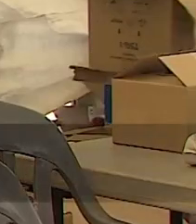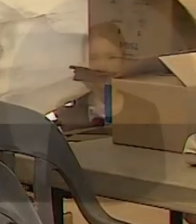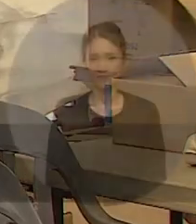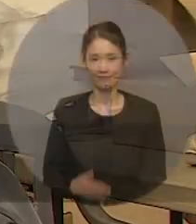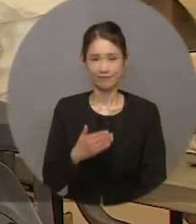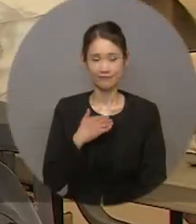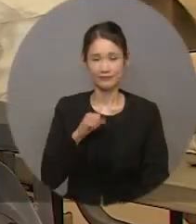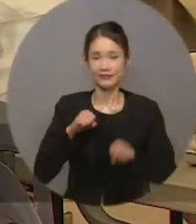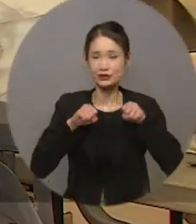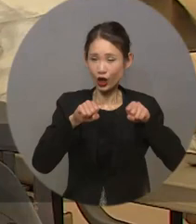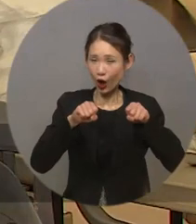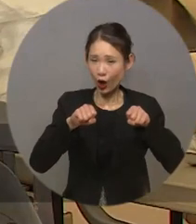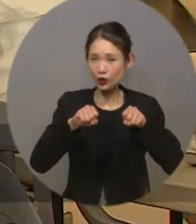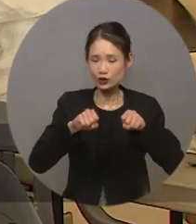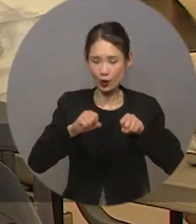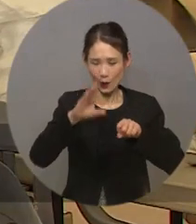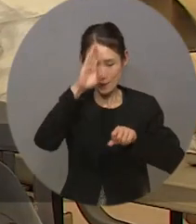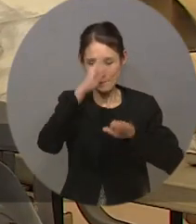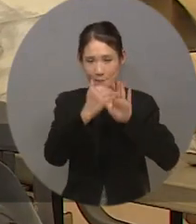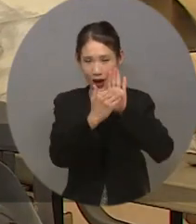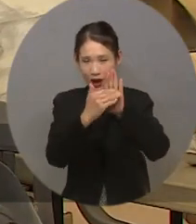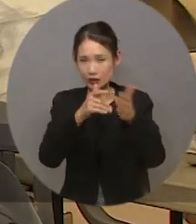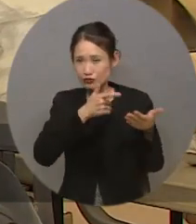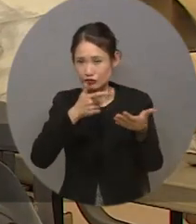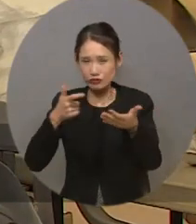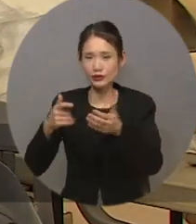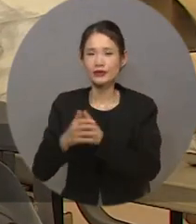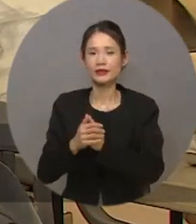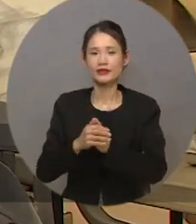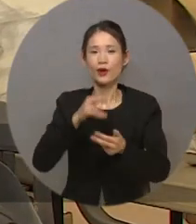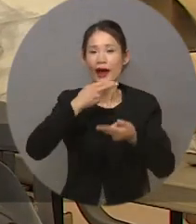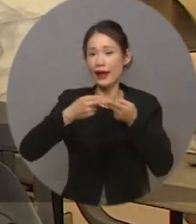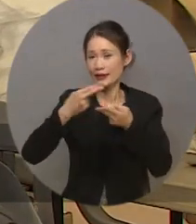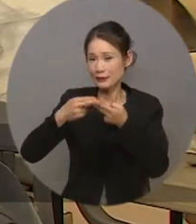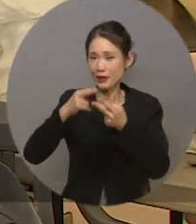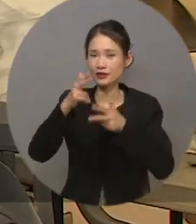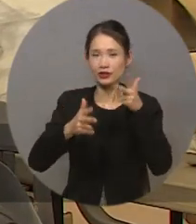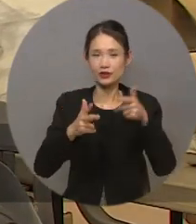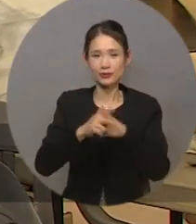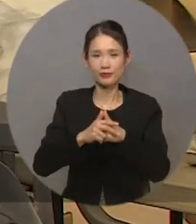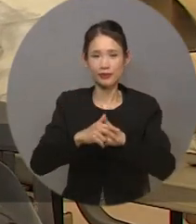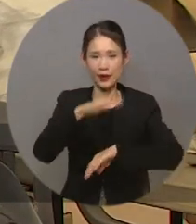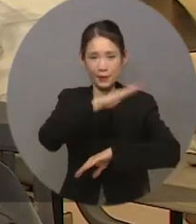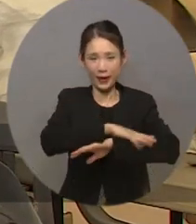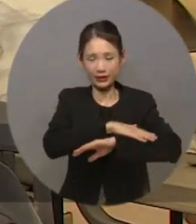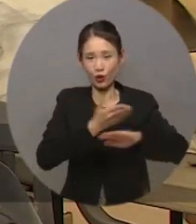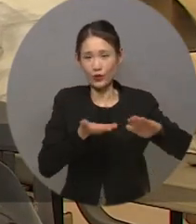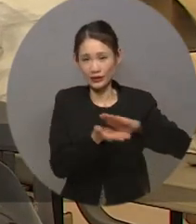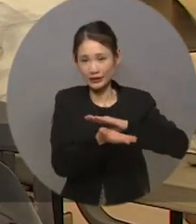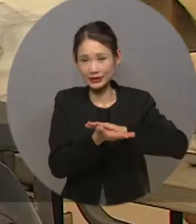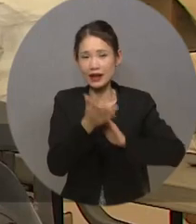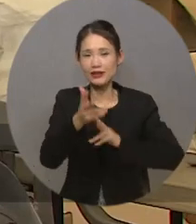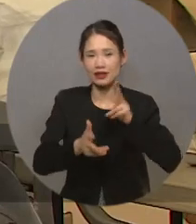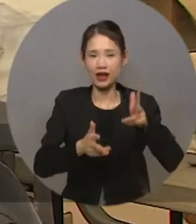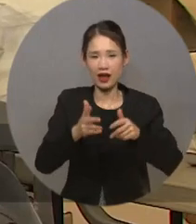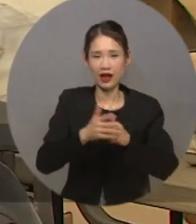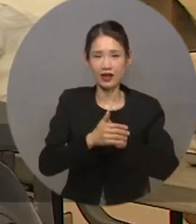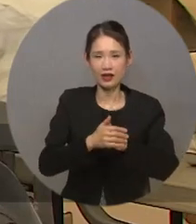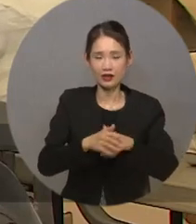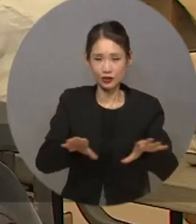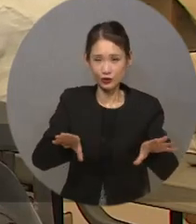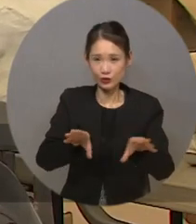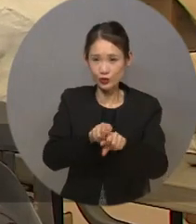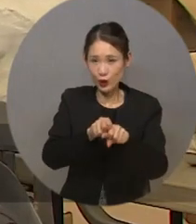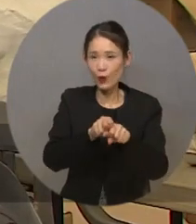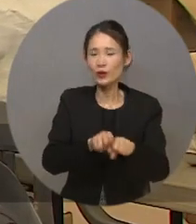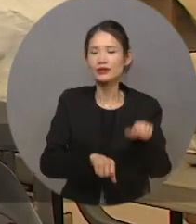저희는 청소, 방역, 소독, 그리고 애니메이션 사업, 판촉물 인쇄 사업, 이렇게 임가공 사업까지 해서 다섯 가지